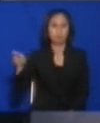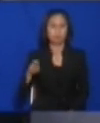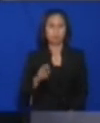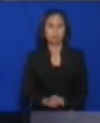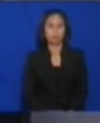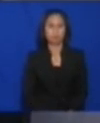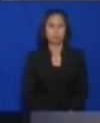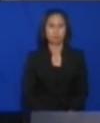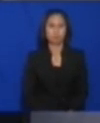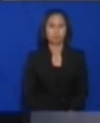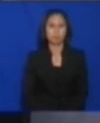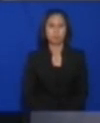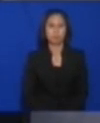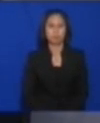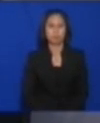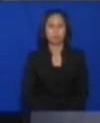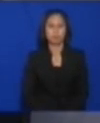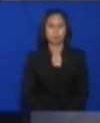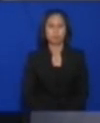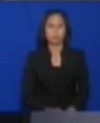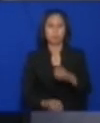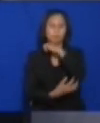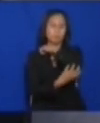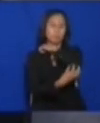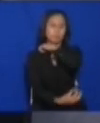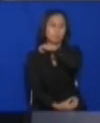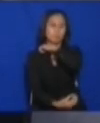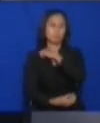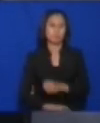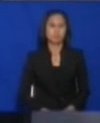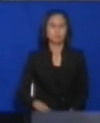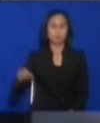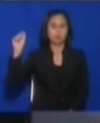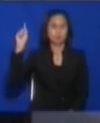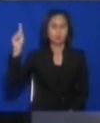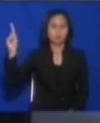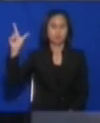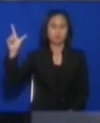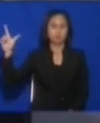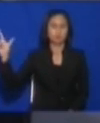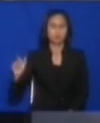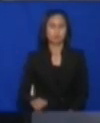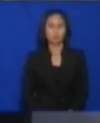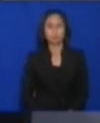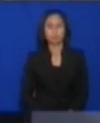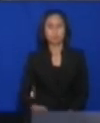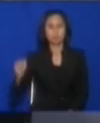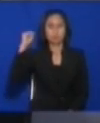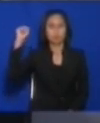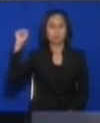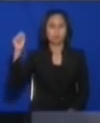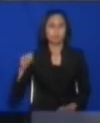pengangguran dan lain-lain Hai hal itu bertentangan dan motivasi kami pada pilwalkot